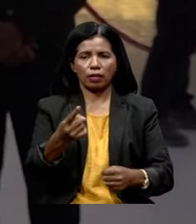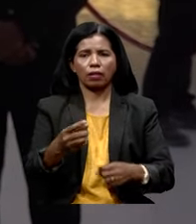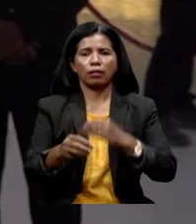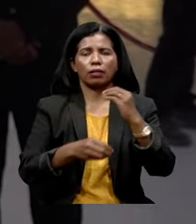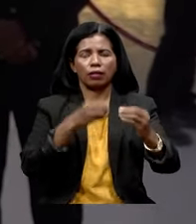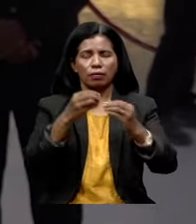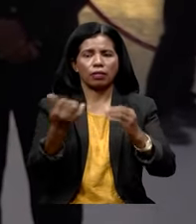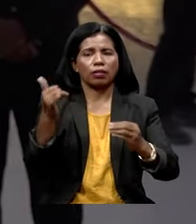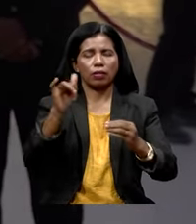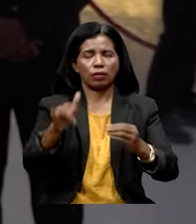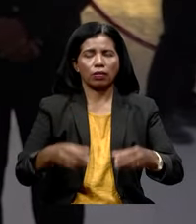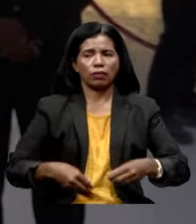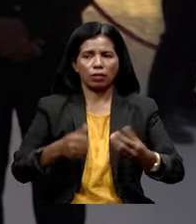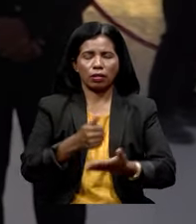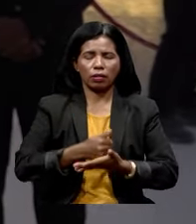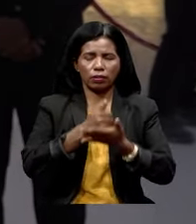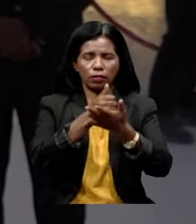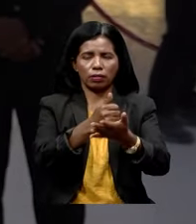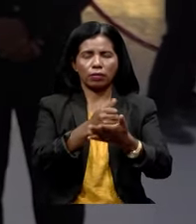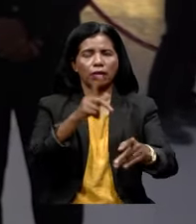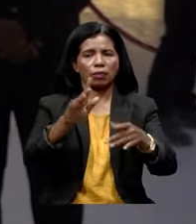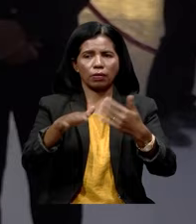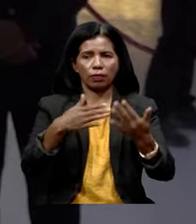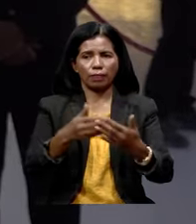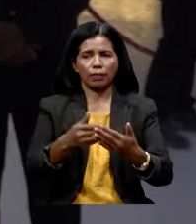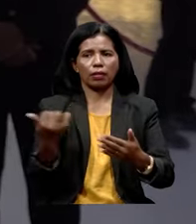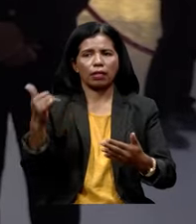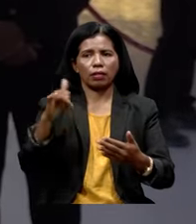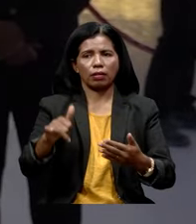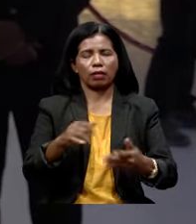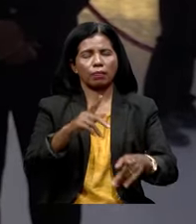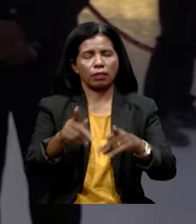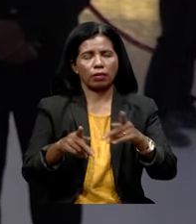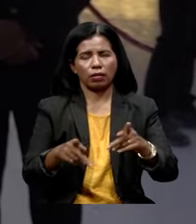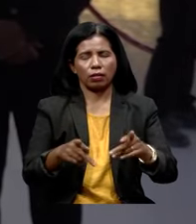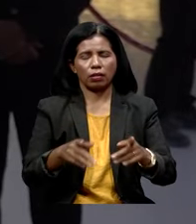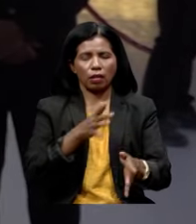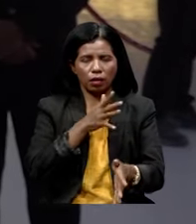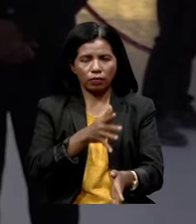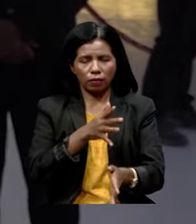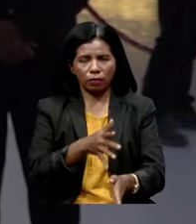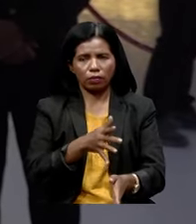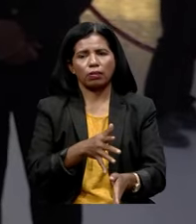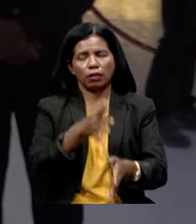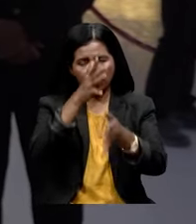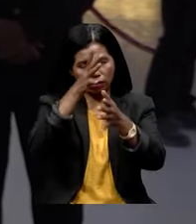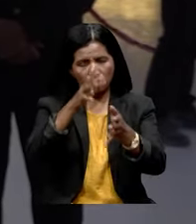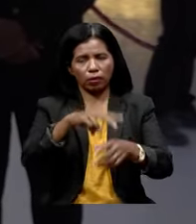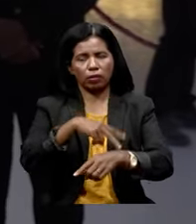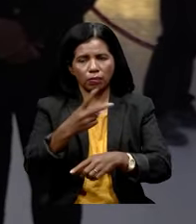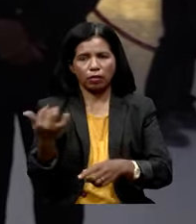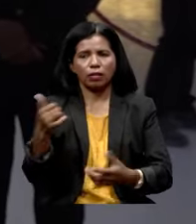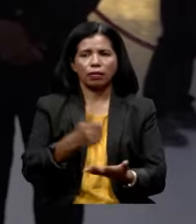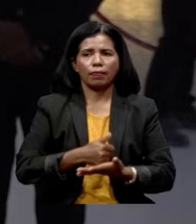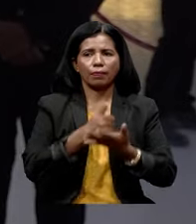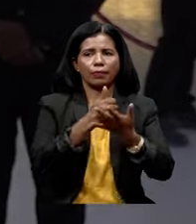pratu fo apoio ba i sarani sira na rum ket sarani balu ket feri ket tu sir balu monu bo sir lo sermes o apoio tu